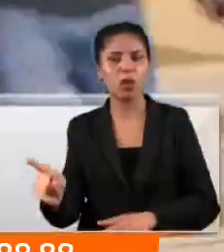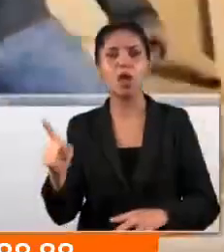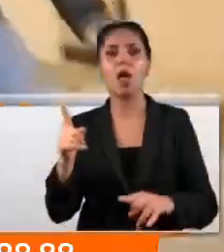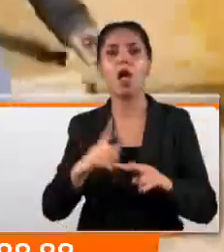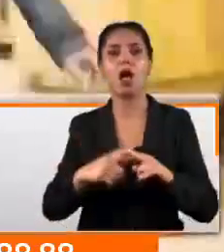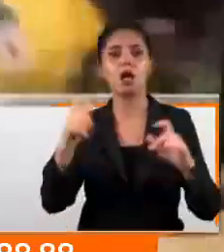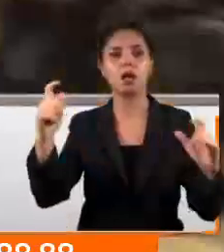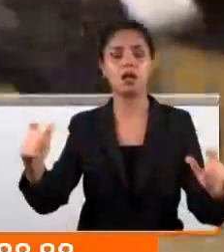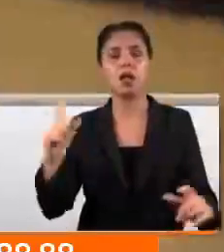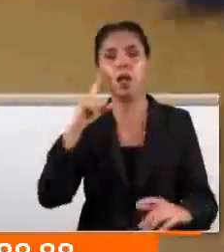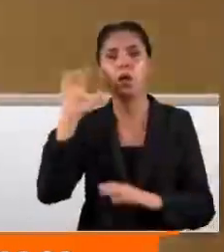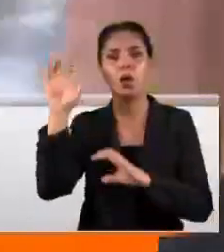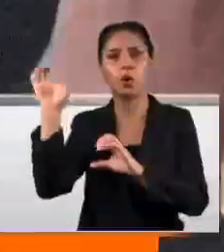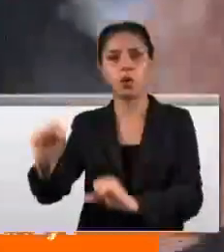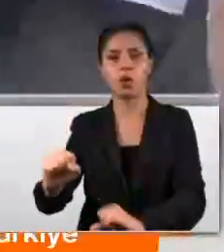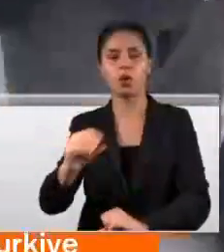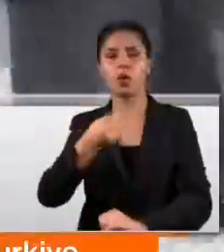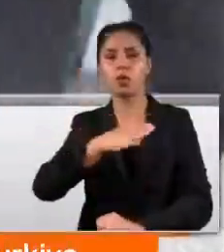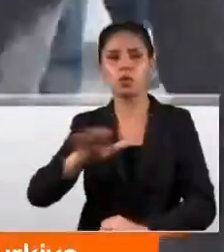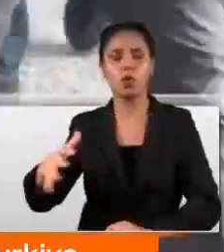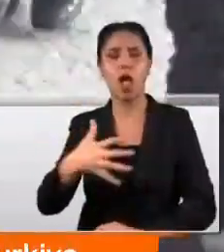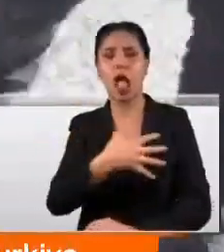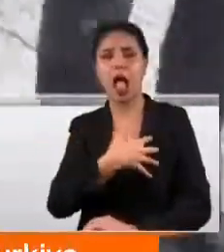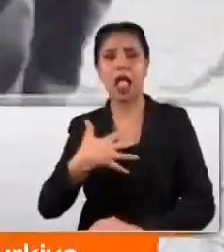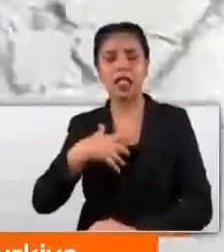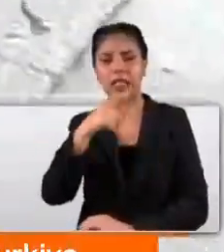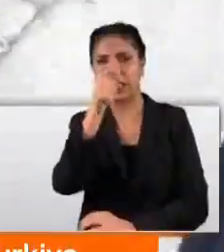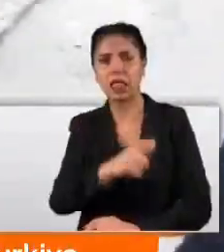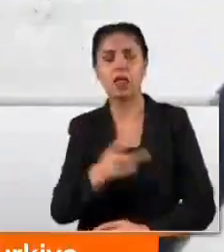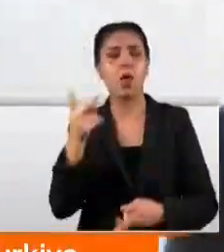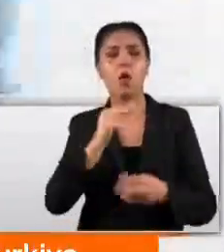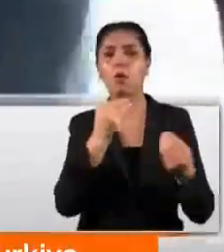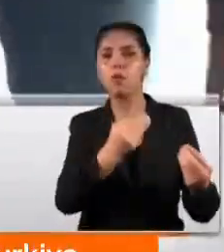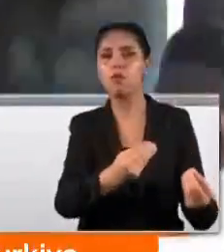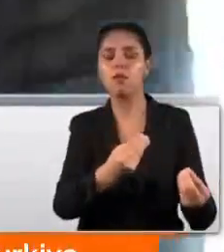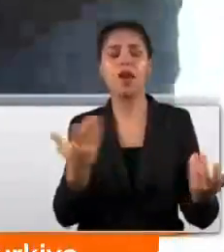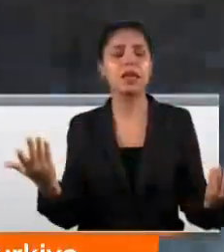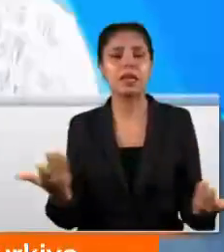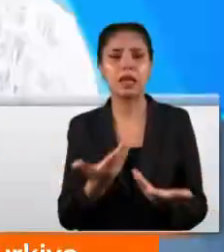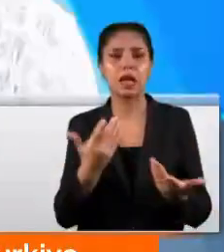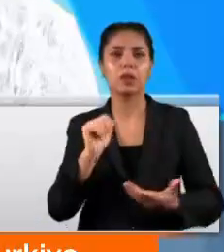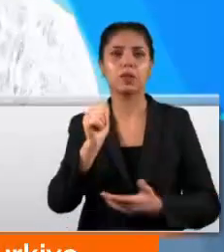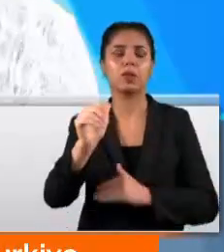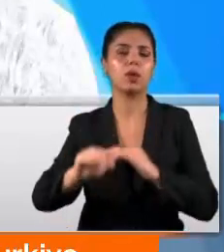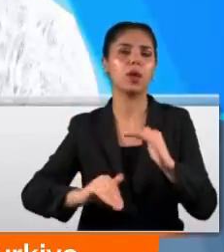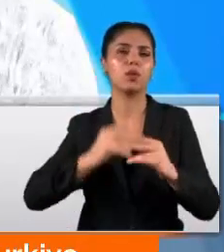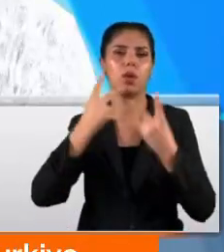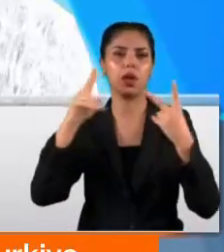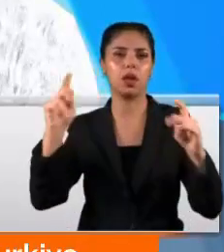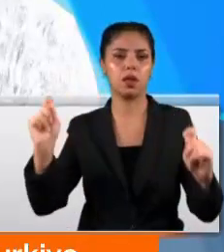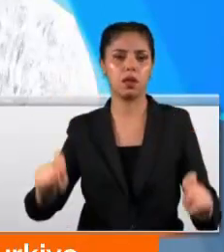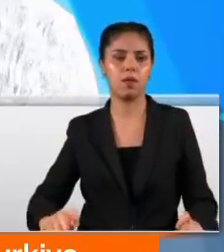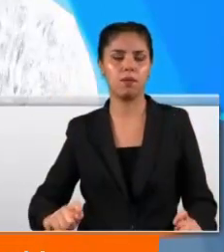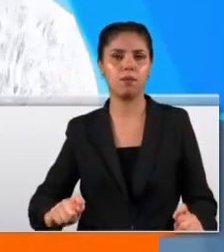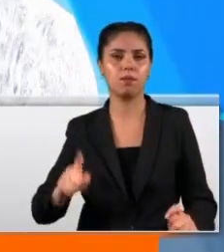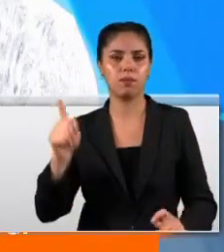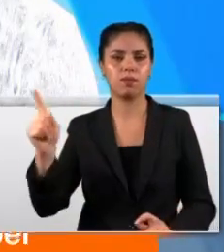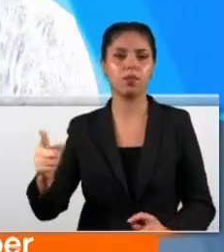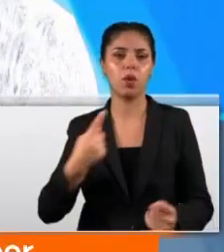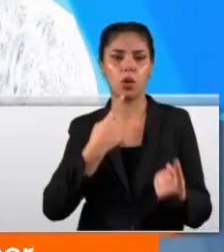Akhisar'da gözaltına alınan o cani çocuklarının annesini nasıl öldürdüğünü günler sonra itiraf etti. Aslında her şey konuştuğumuz